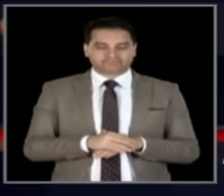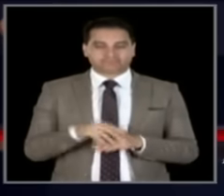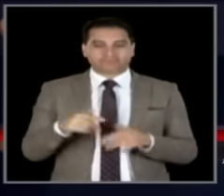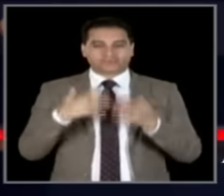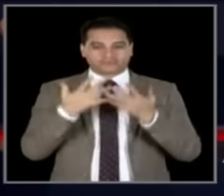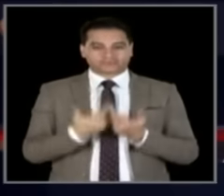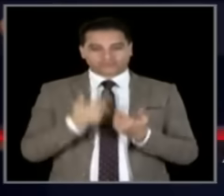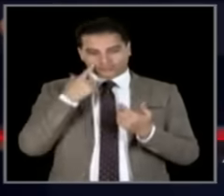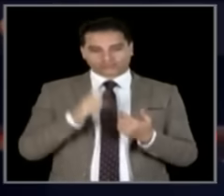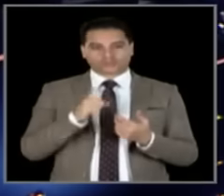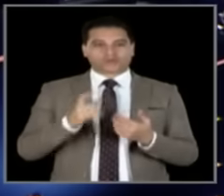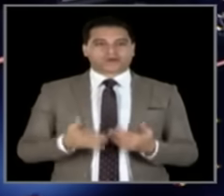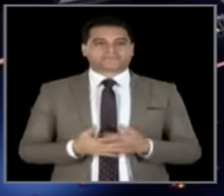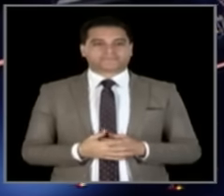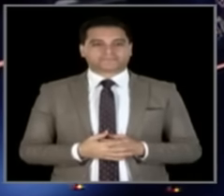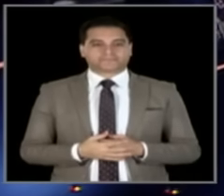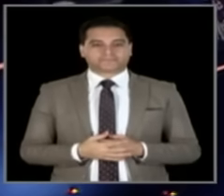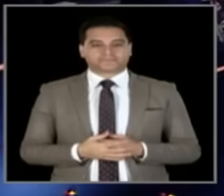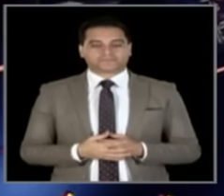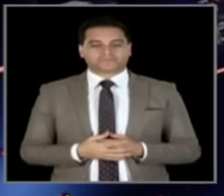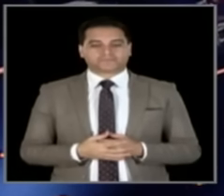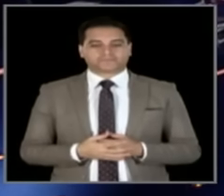قدرات ذهنيه، والسؤال هو: